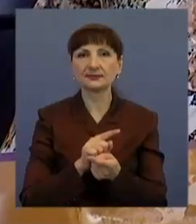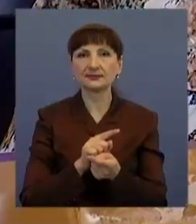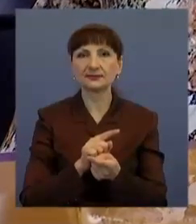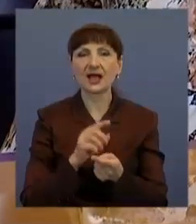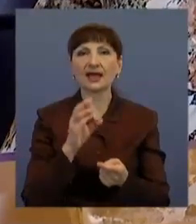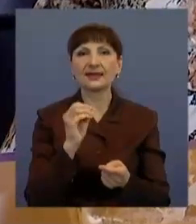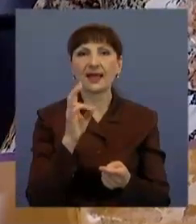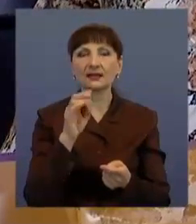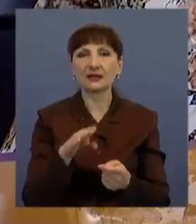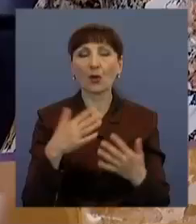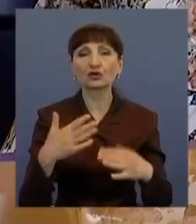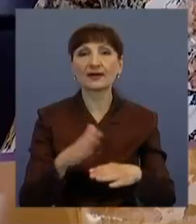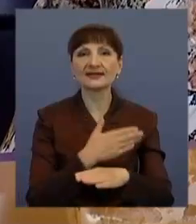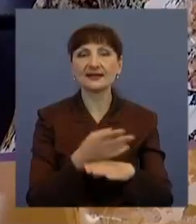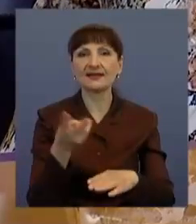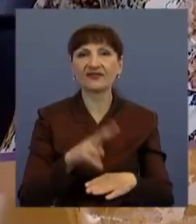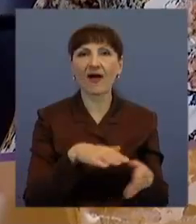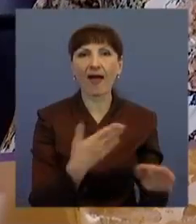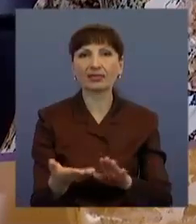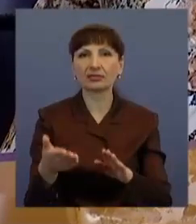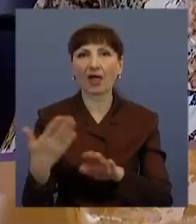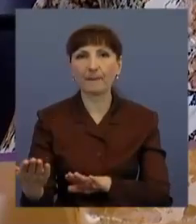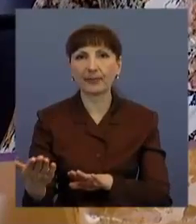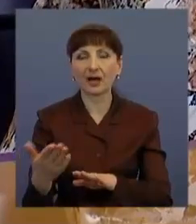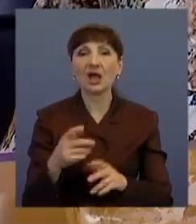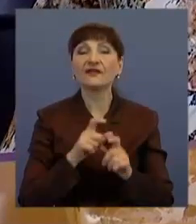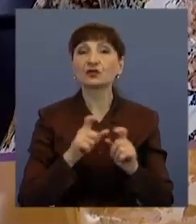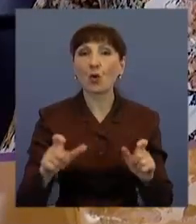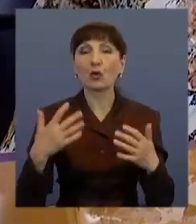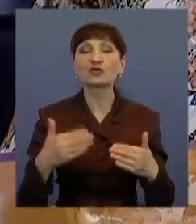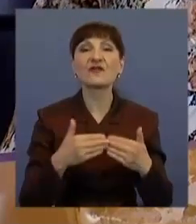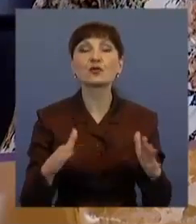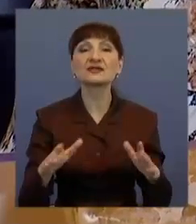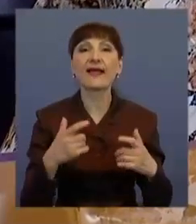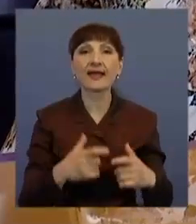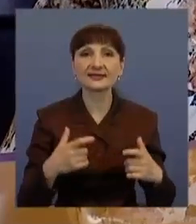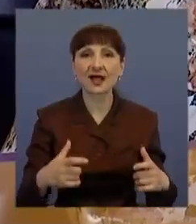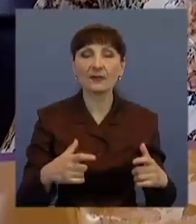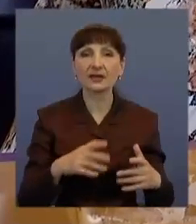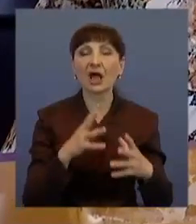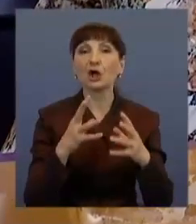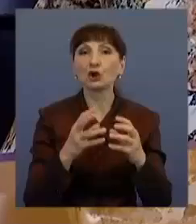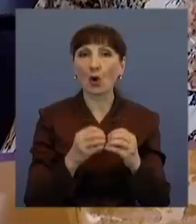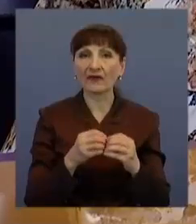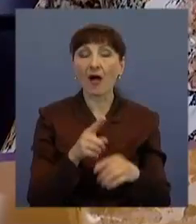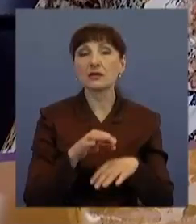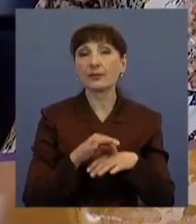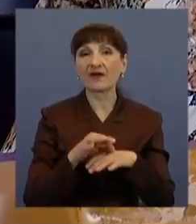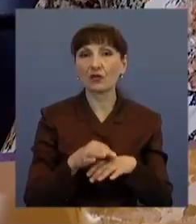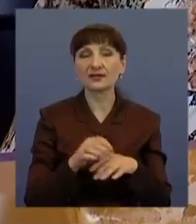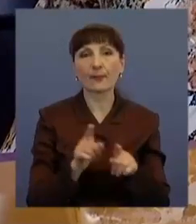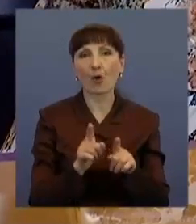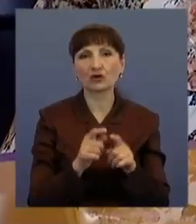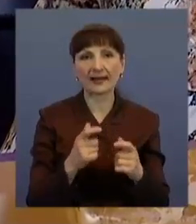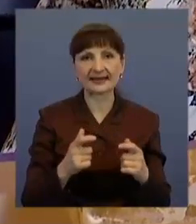поменялось, ЕНТ уже разделили на два этапа, да. И в школах уже выпускные экзамены, они итоговая аттестация проводятся в виде